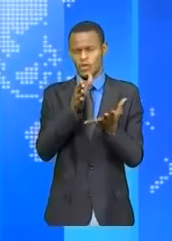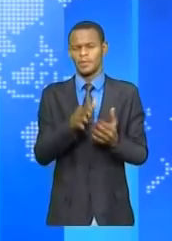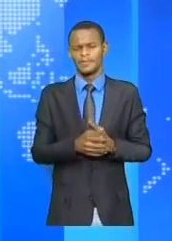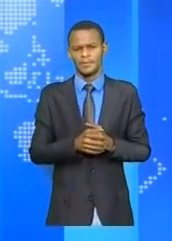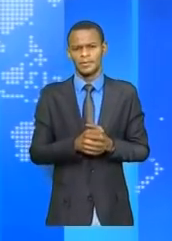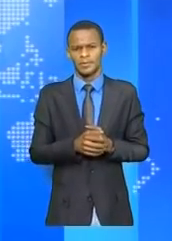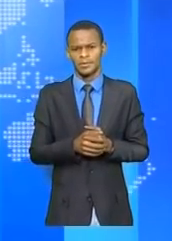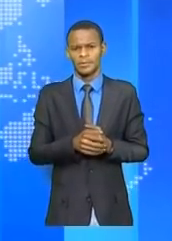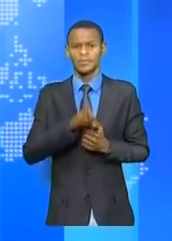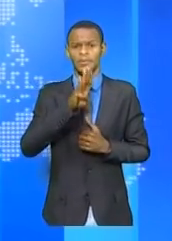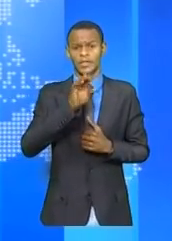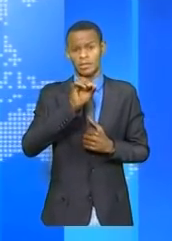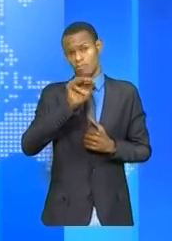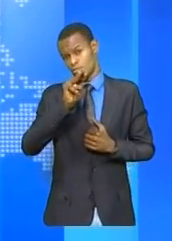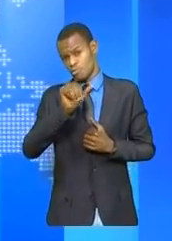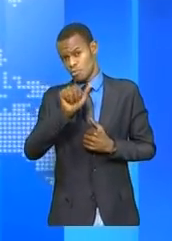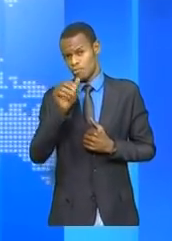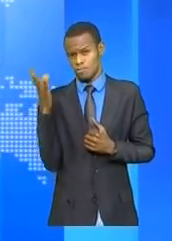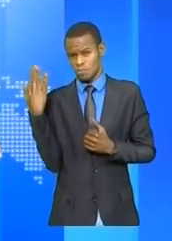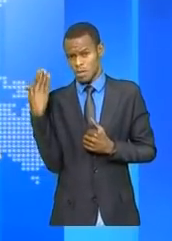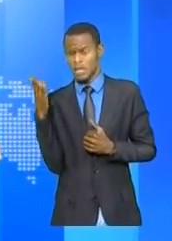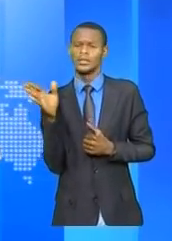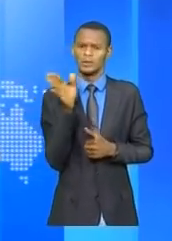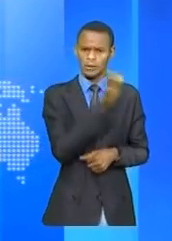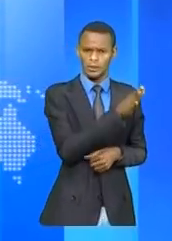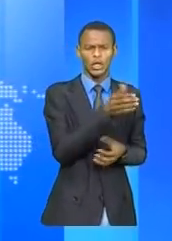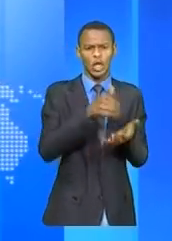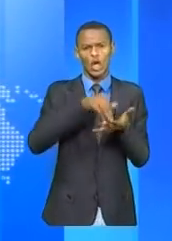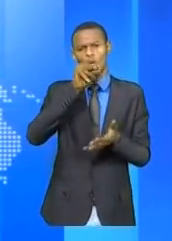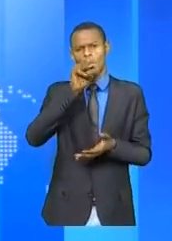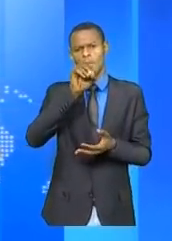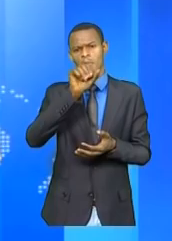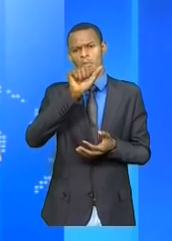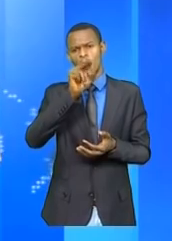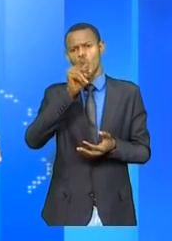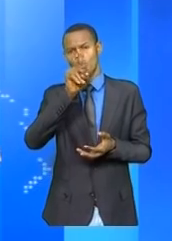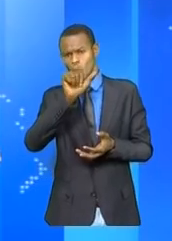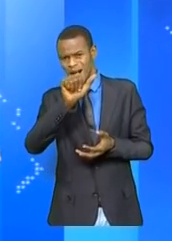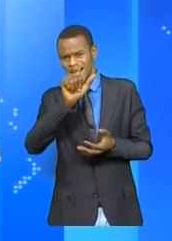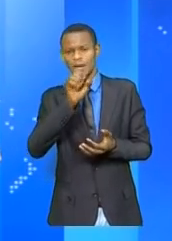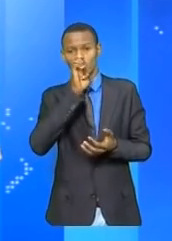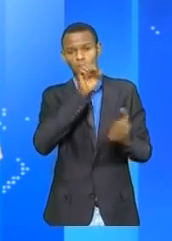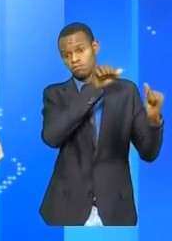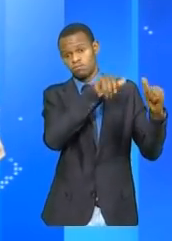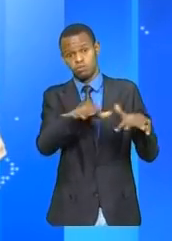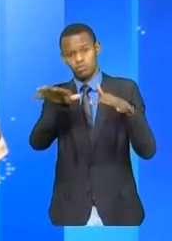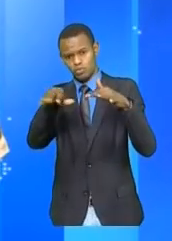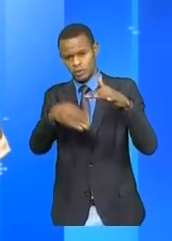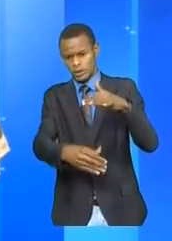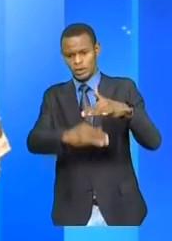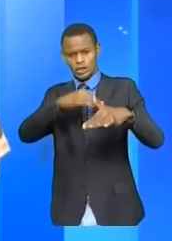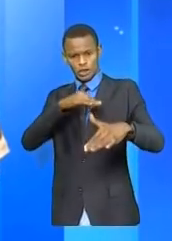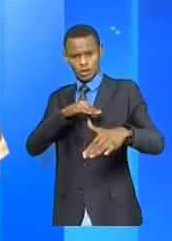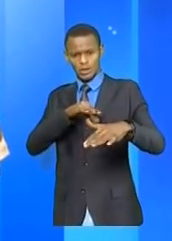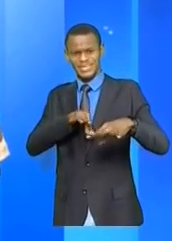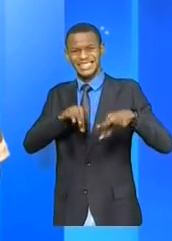Boma, la plage de Mwanda dans le Congo central est en train d'être réaménagée. Ce site touristique sera ouvert au public après